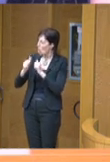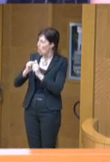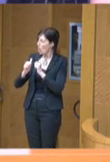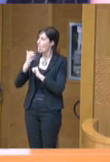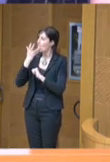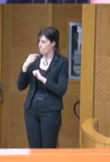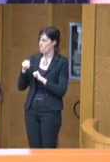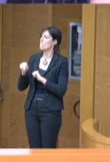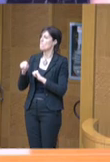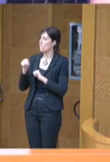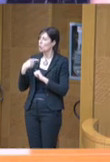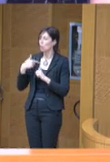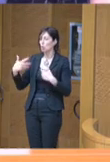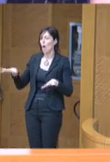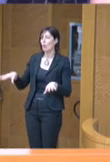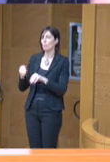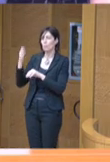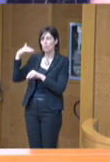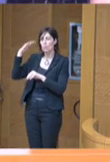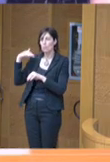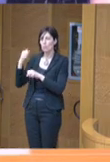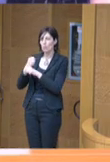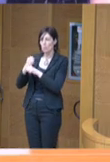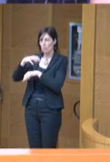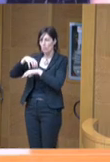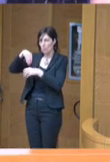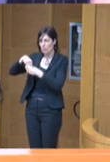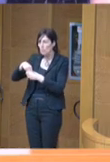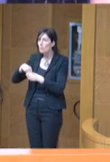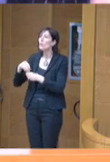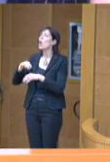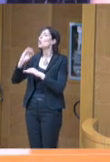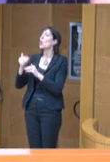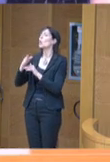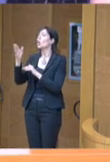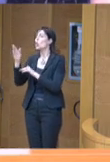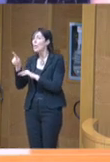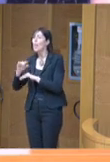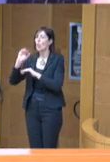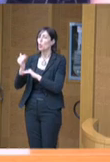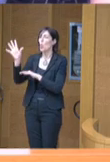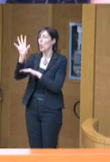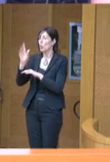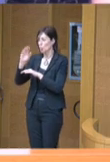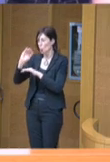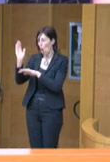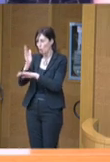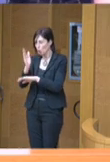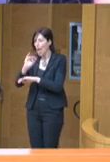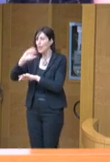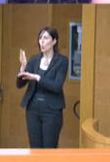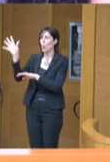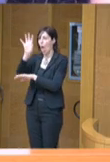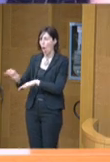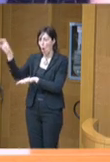è una battaglia che si sta affrontando fra l'altro in tutto l'Occidente, in tutta Europa, e ritengo che questa